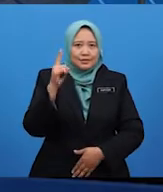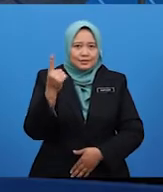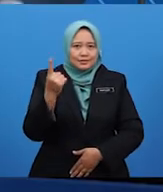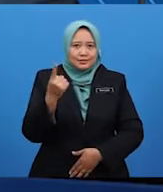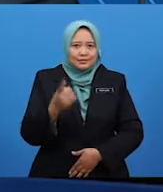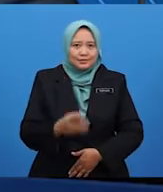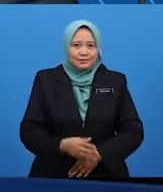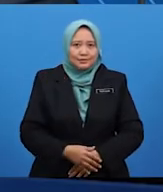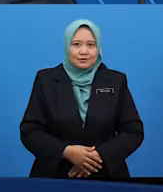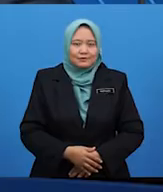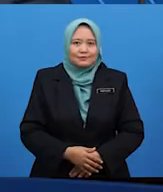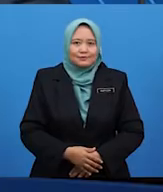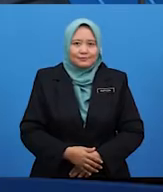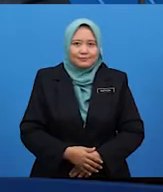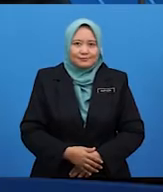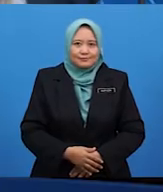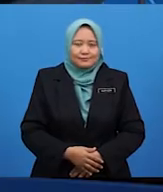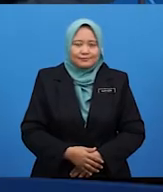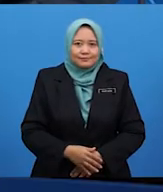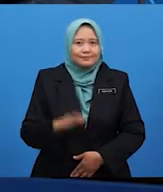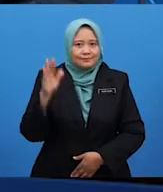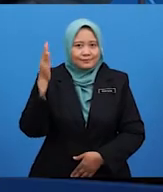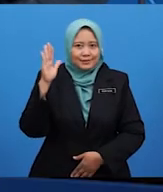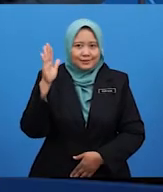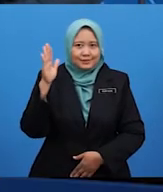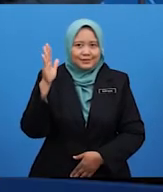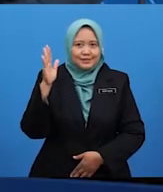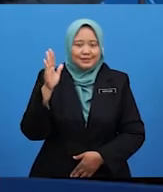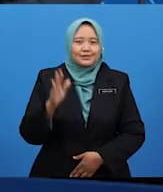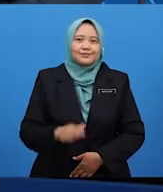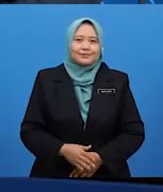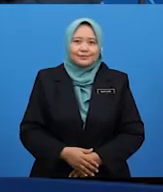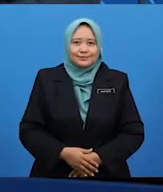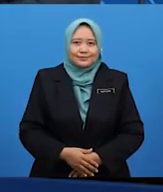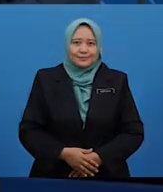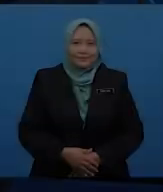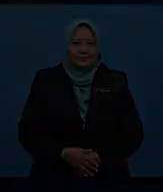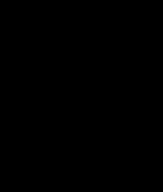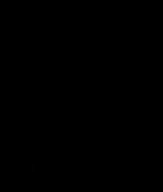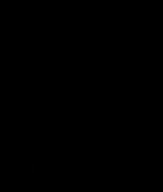Canvas SV. Jumpa lagi. Assalamualaikum. Bye.